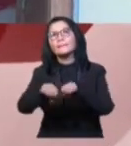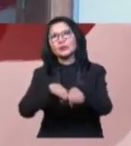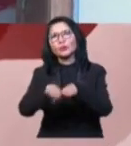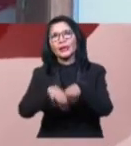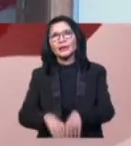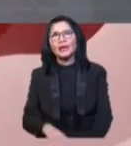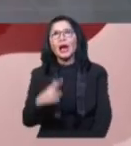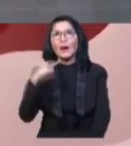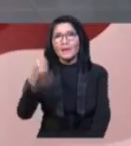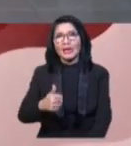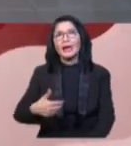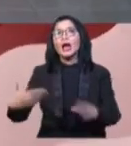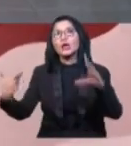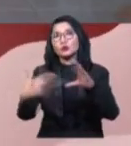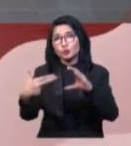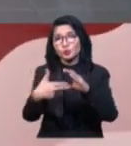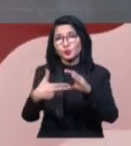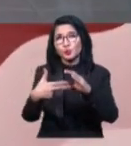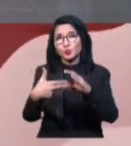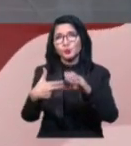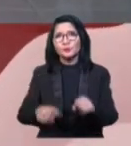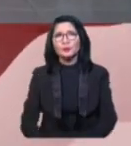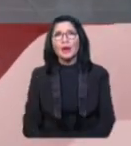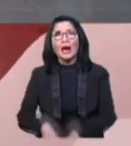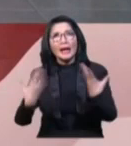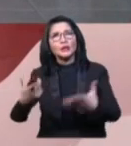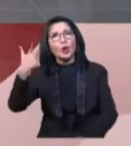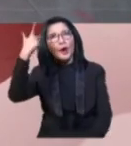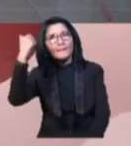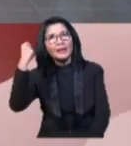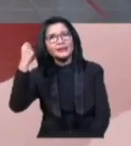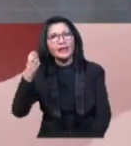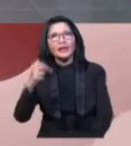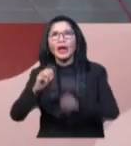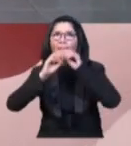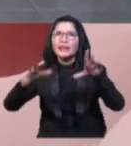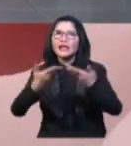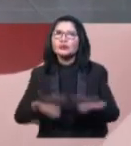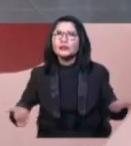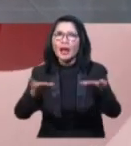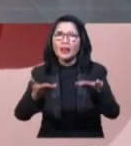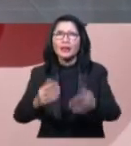Misalnya dengan menggunakan Zoom, dengan belajar media sosial,